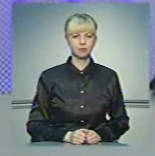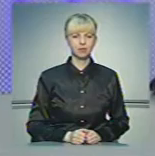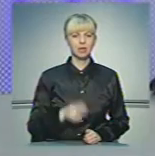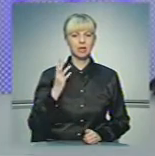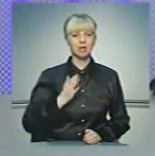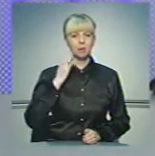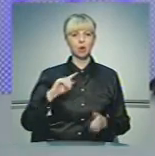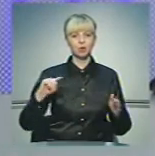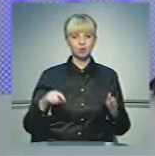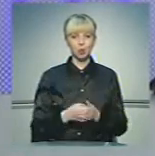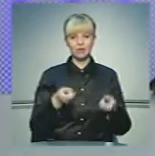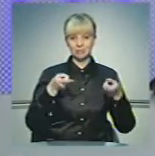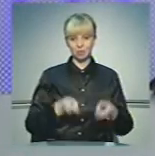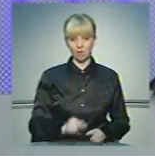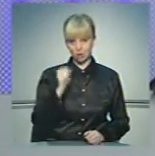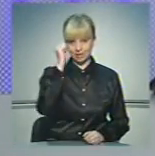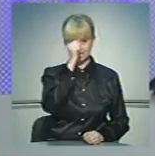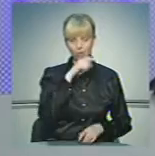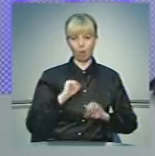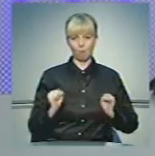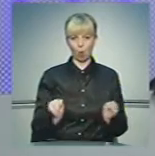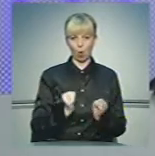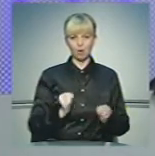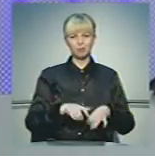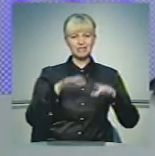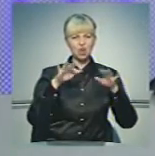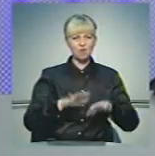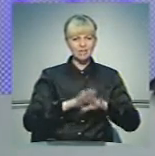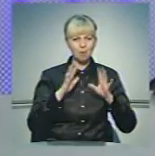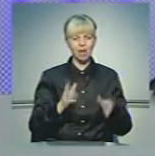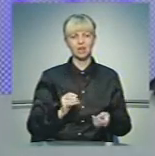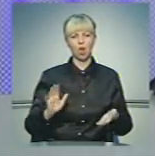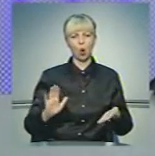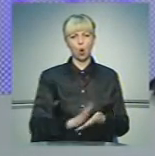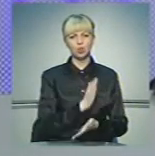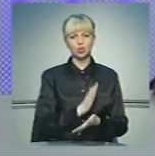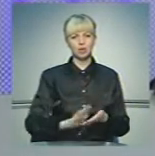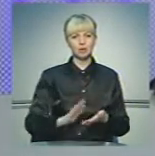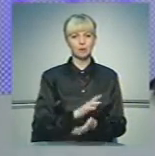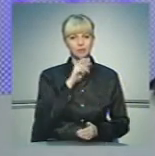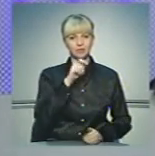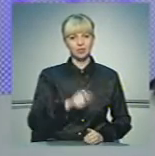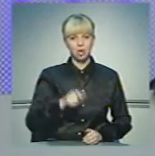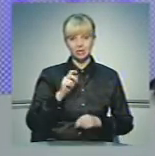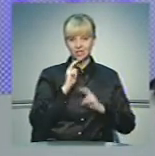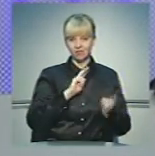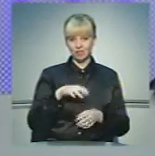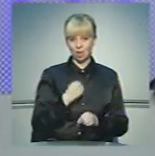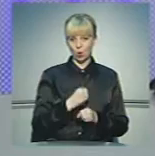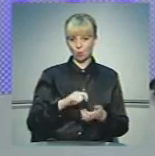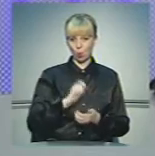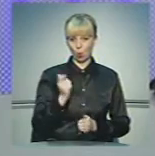На Буковині знову справжня зима. Похолодання, снігові замети та ожеледиця. Чернівчани скаржаться на